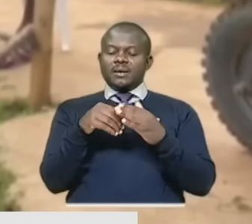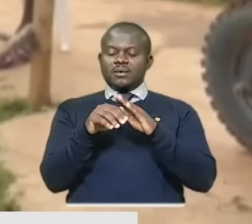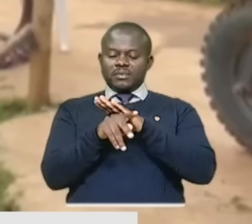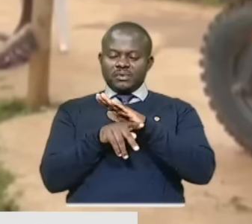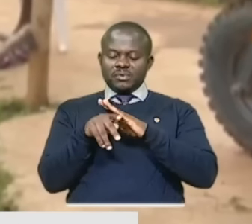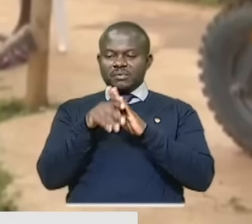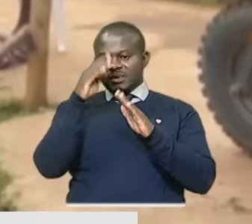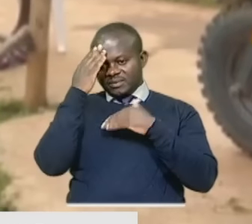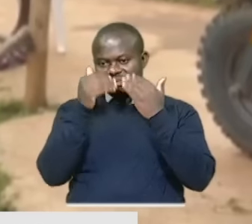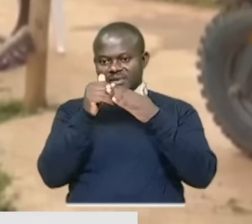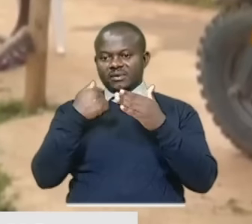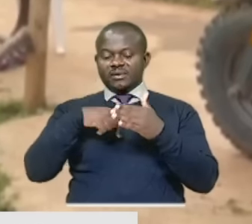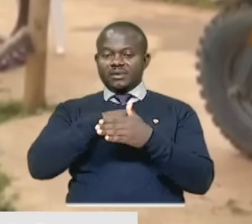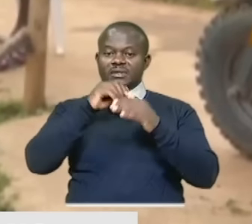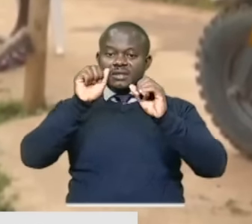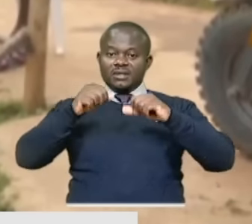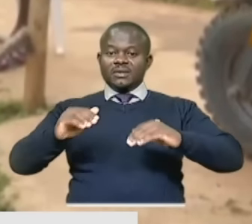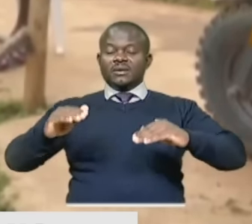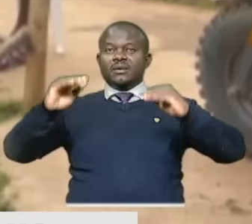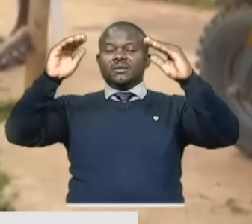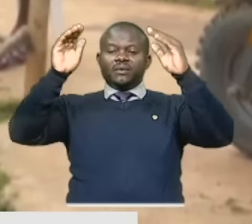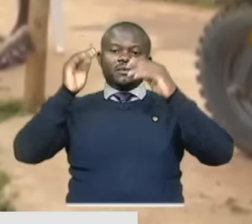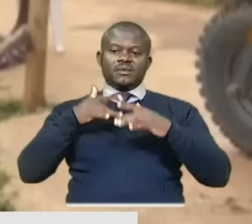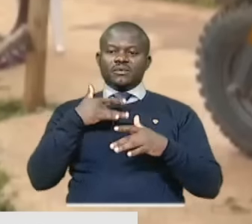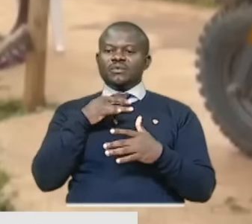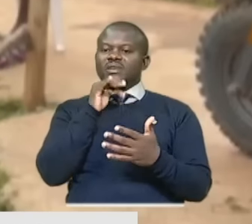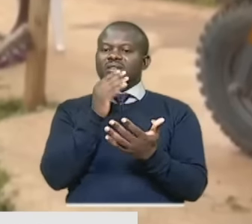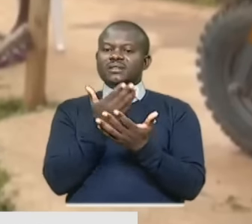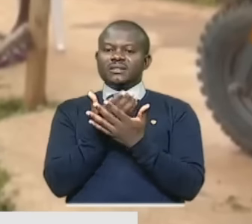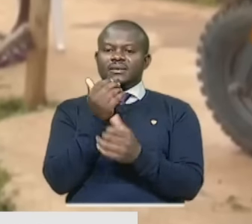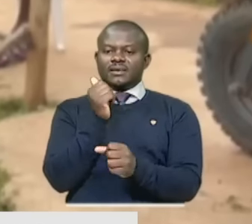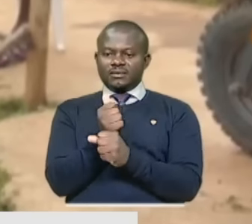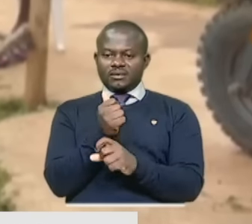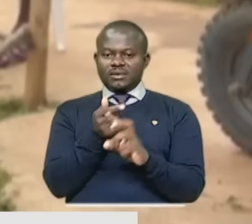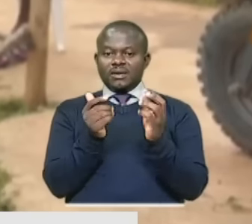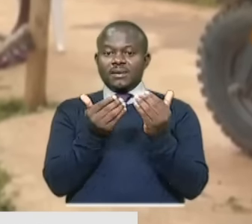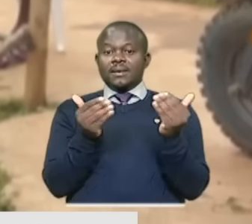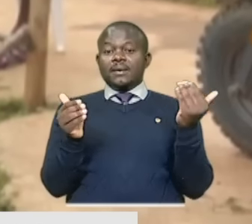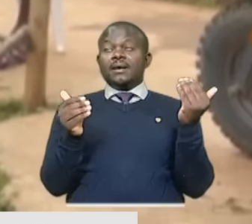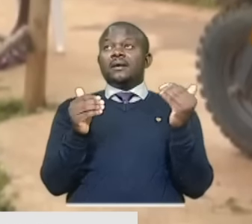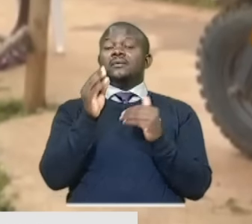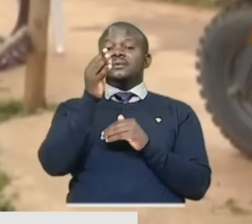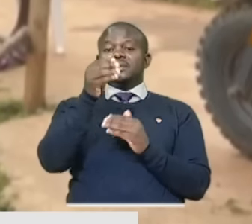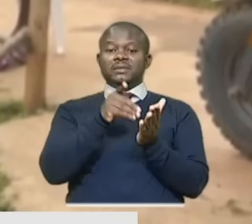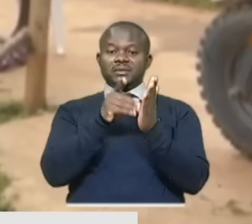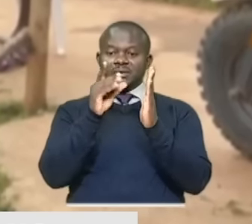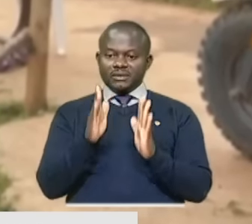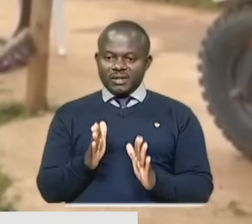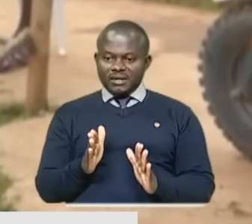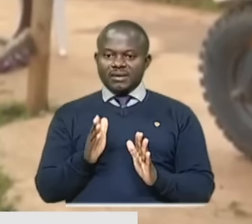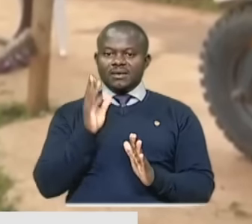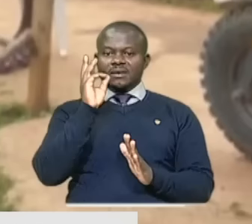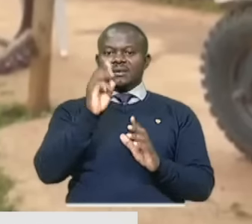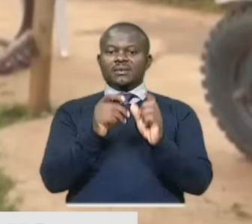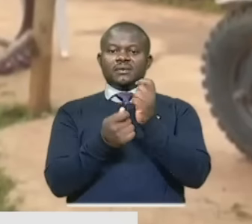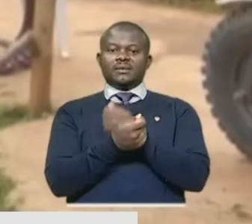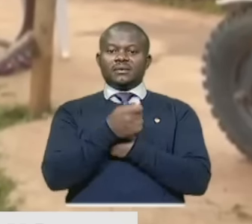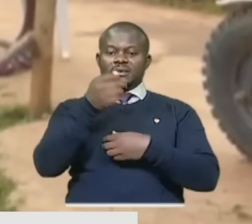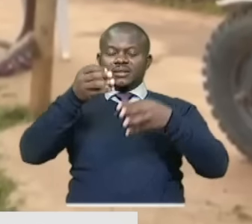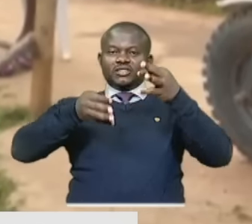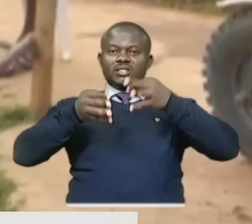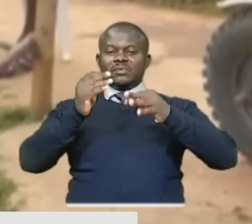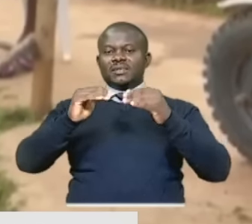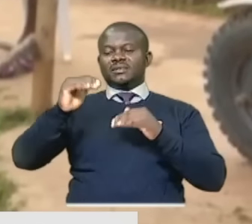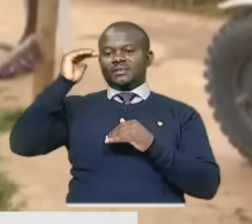primaire, kugira ngo azakure yumva atazasaba akazi. Abana benshi bigabumva bazaba abaganga, bazaba abacamanza